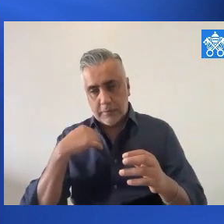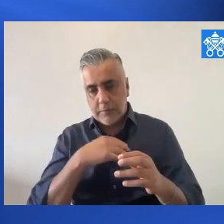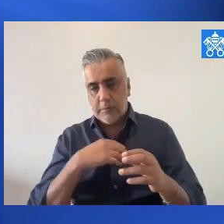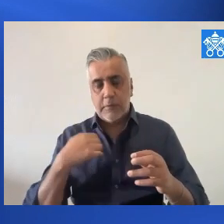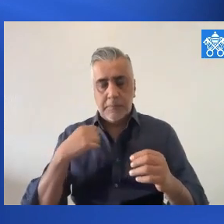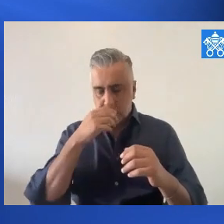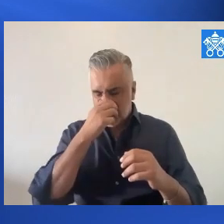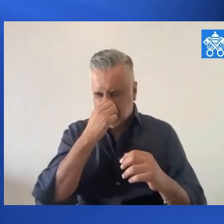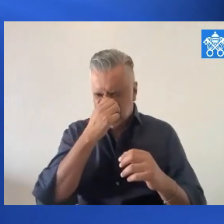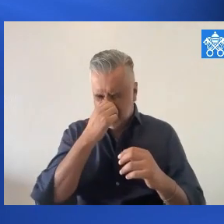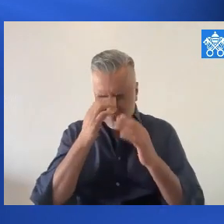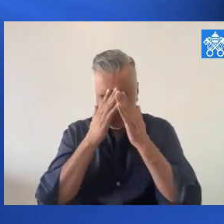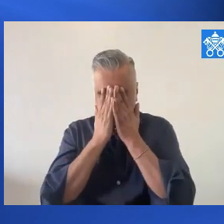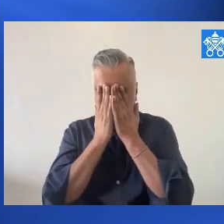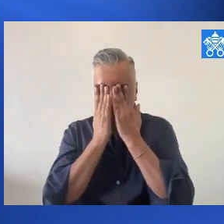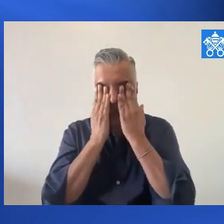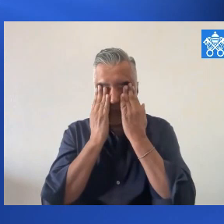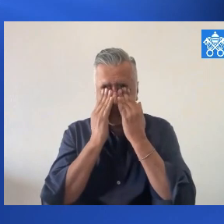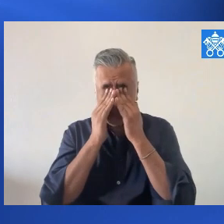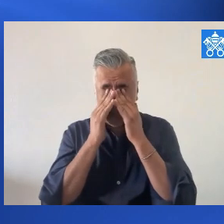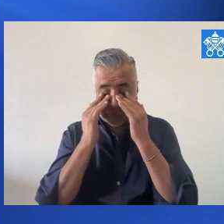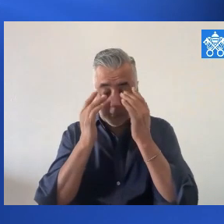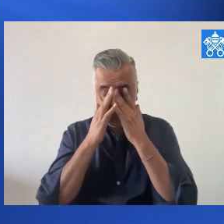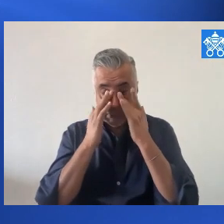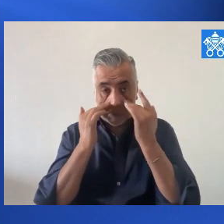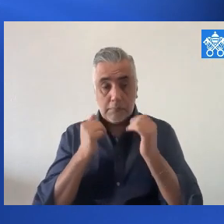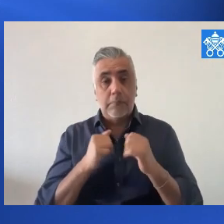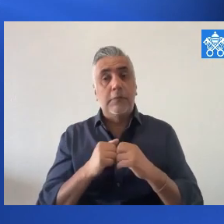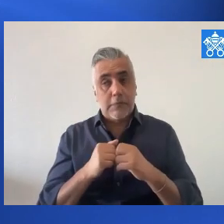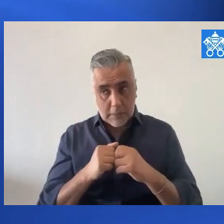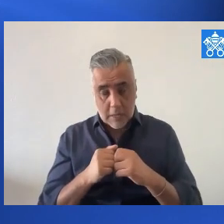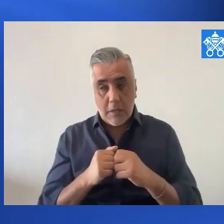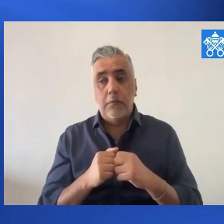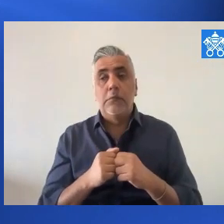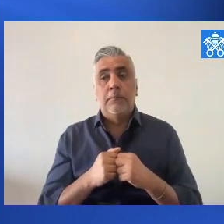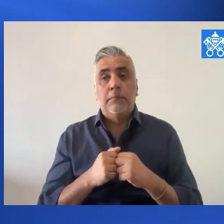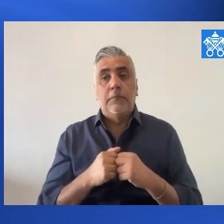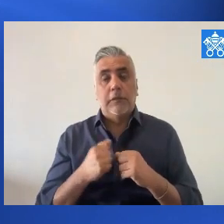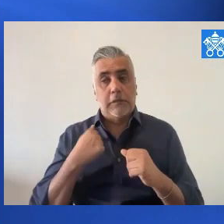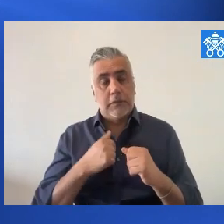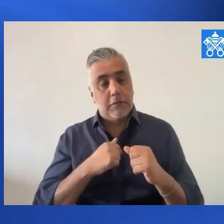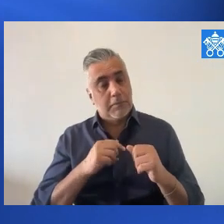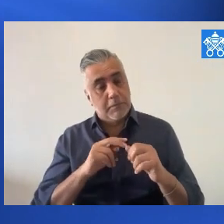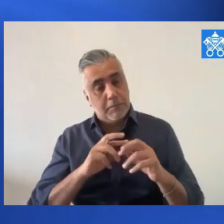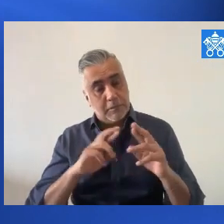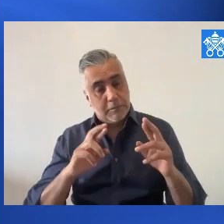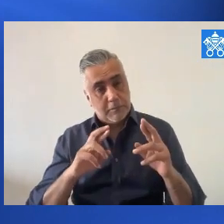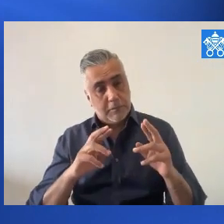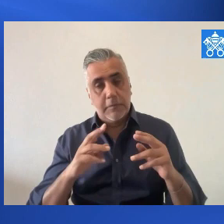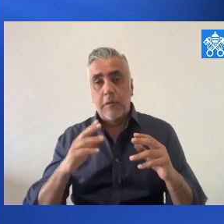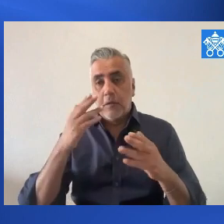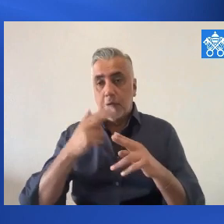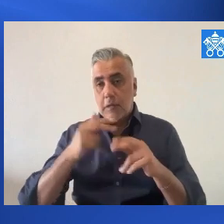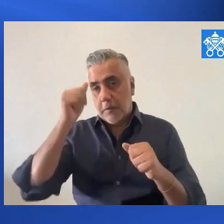liturgico. Disponiamoci ad accogliere la sua parola. And we'll begin the audience with the sign of the cross and the liturgical greeting. Let us